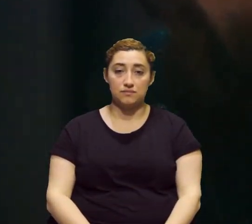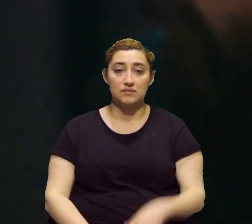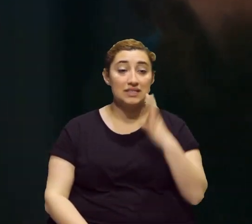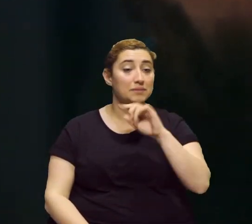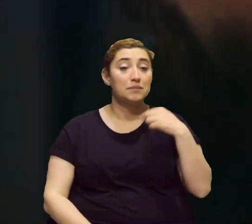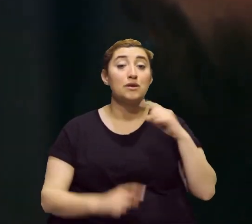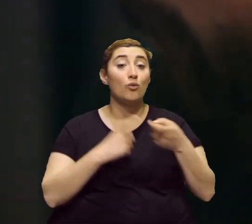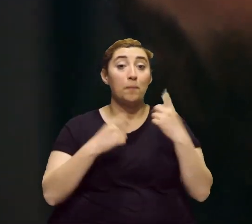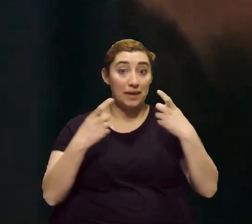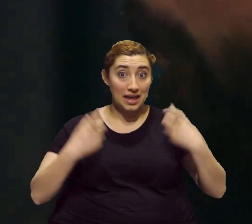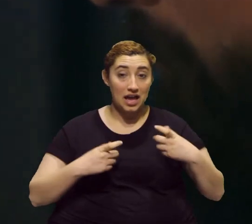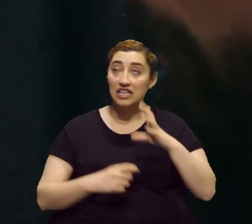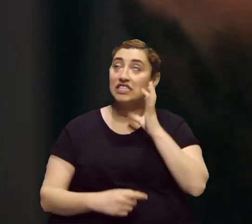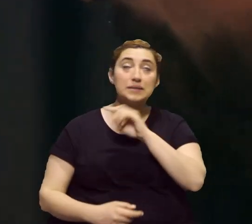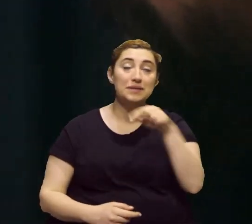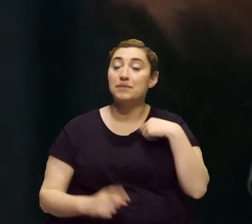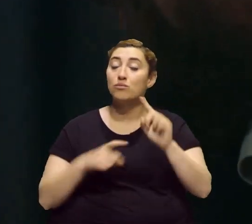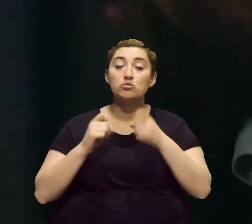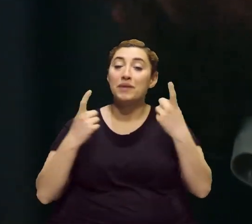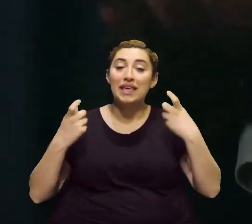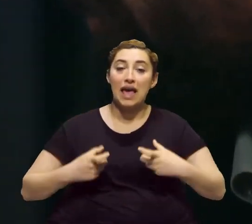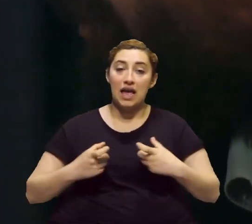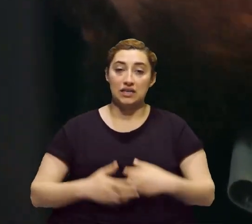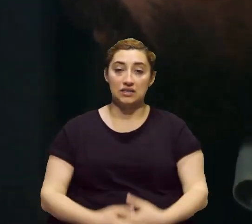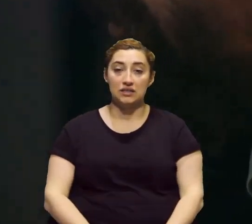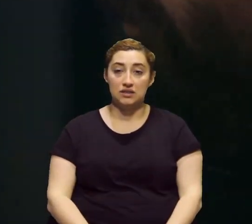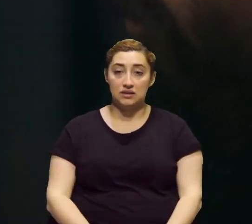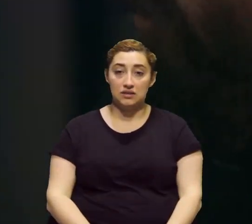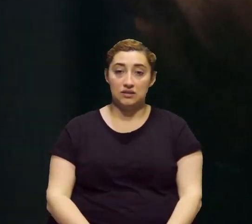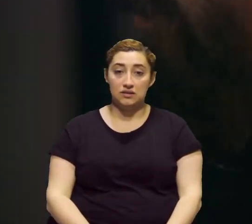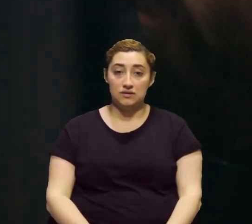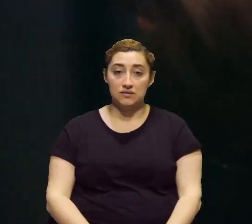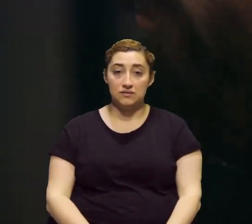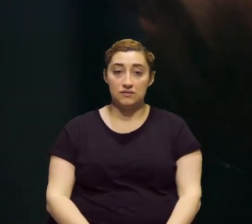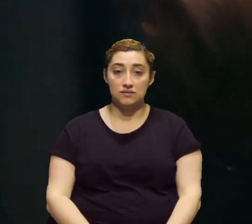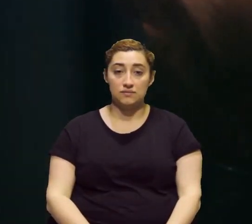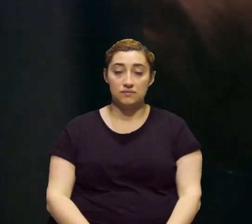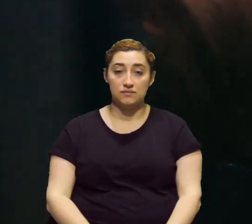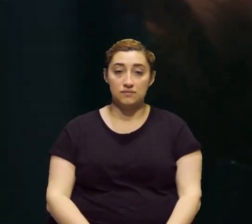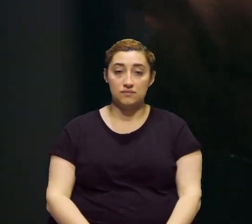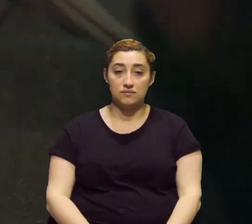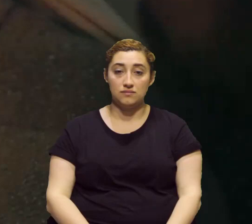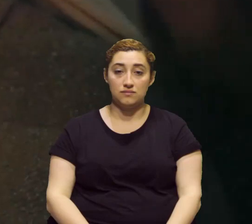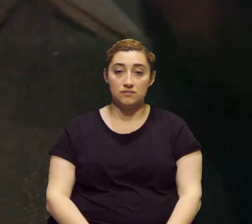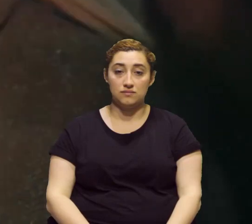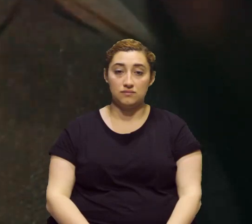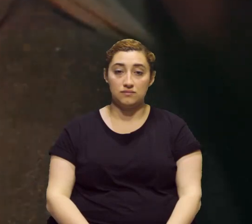Hiç kimsenin bizi bulamayacağı bir yer. Hiç kimsenin bizi bulamayacağı bir yer. Leyla'nın sevinçten gözleri